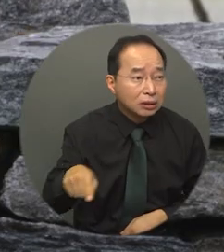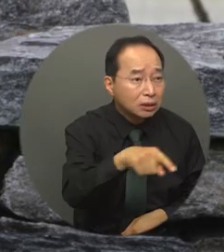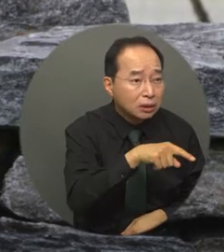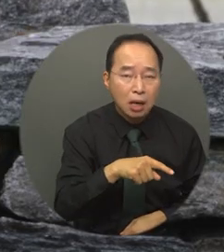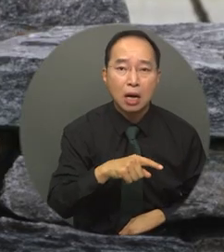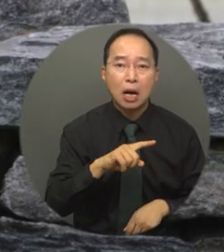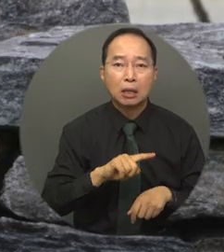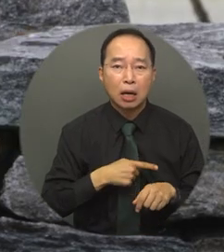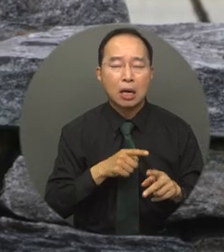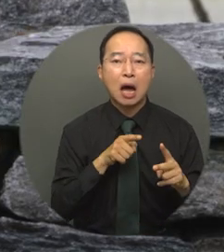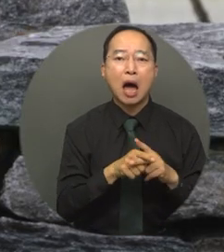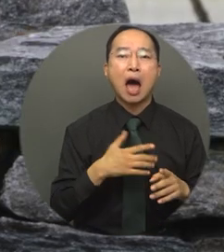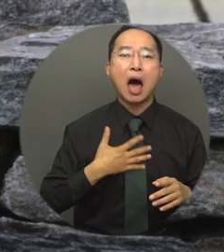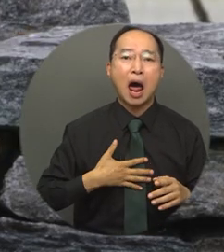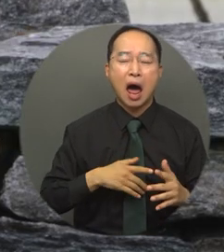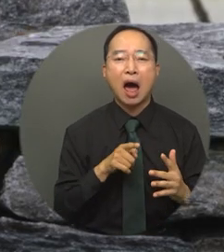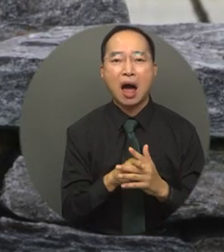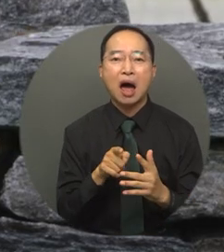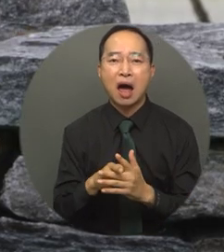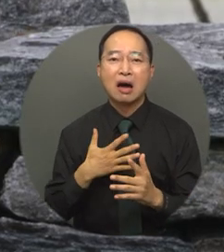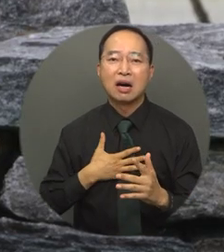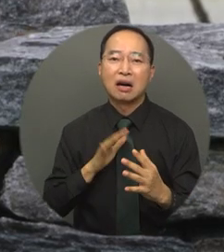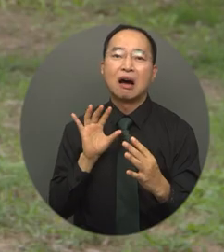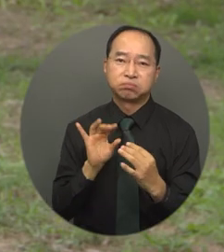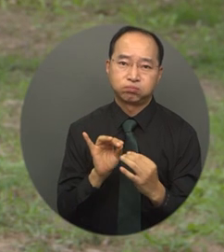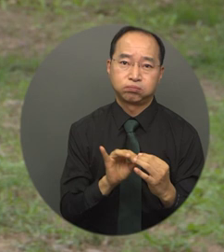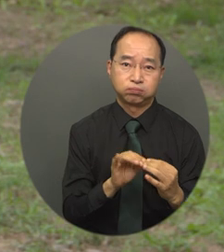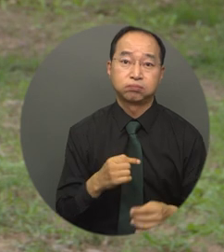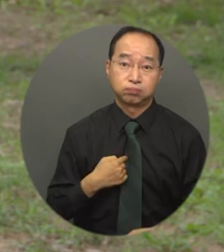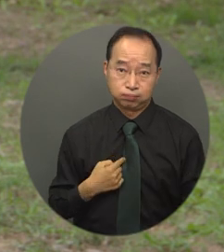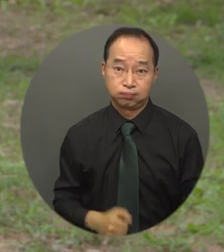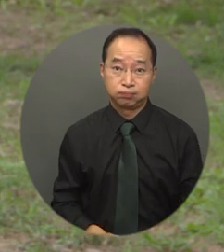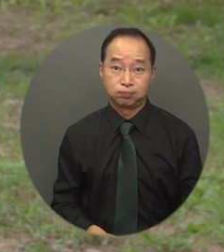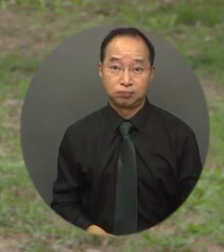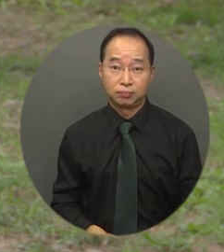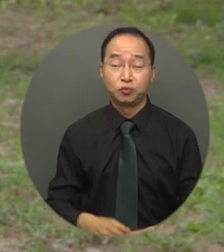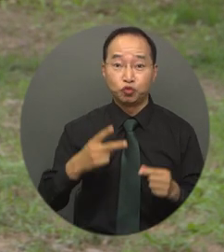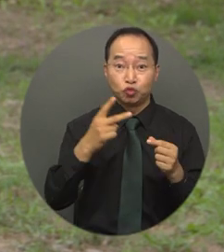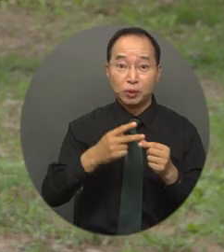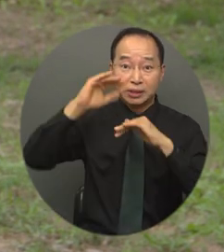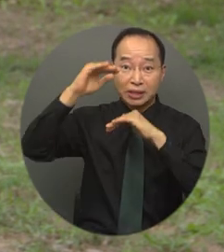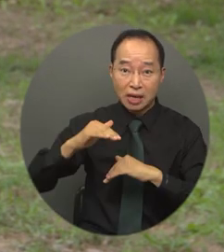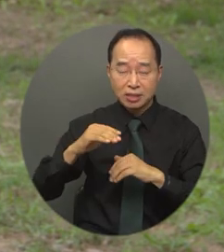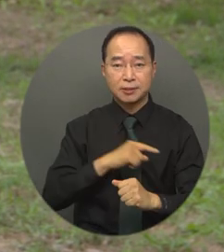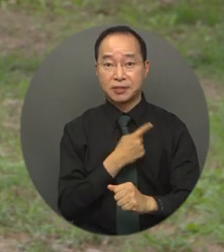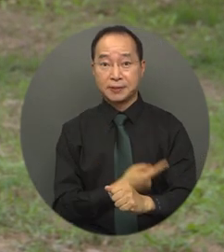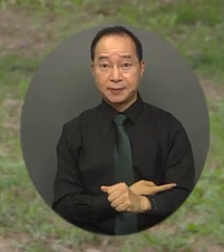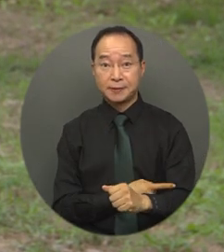이해와 공감이 제 안에 있습니다. 두 번째 이야기는 실력에 대한 것입니다.